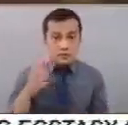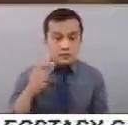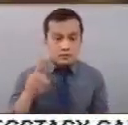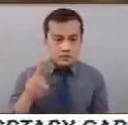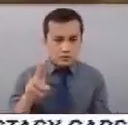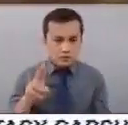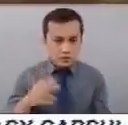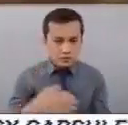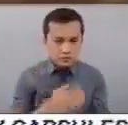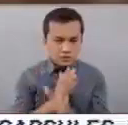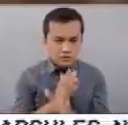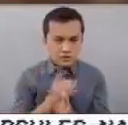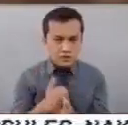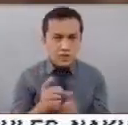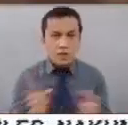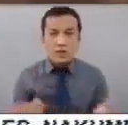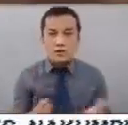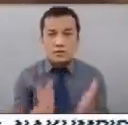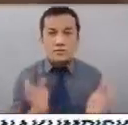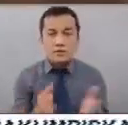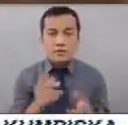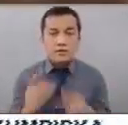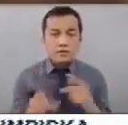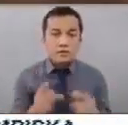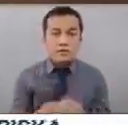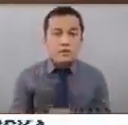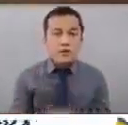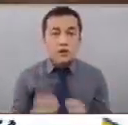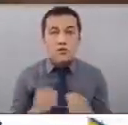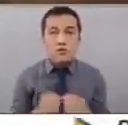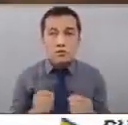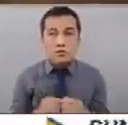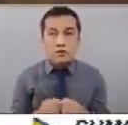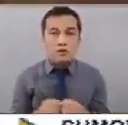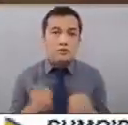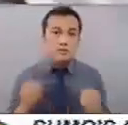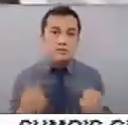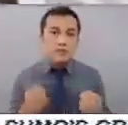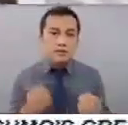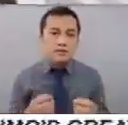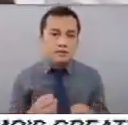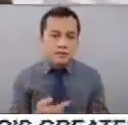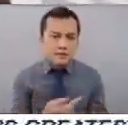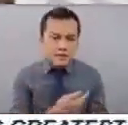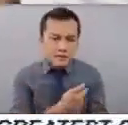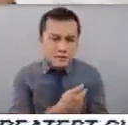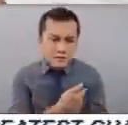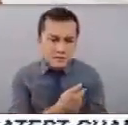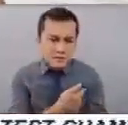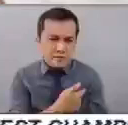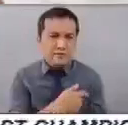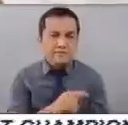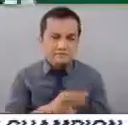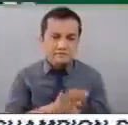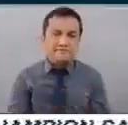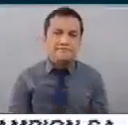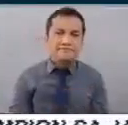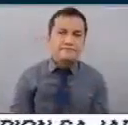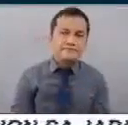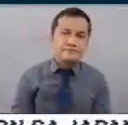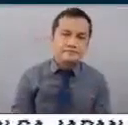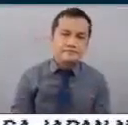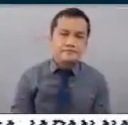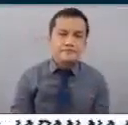Sa ngayon, 438,000 na individual pa ang kailangang mabigyan ng first dose ng lokal na pamahalaan.